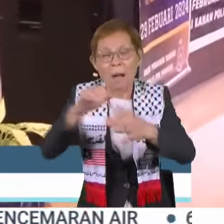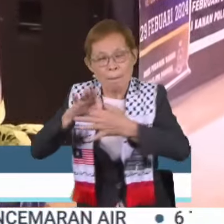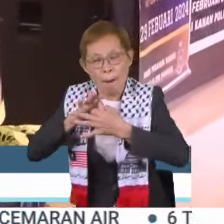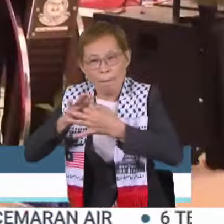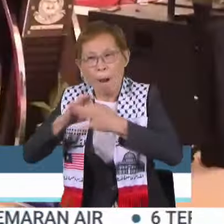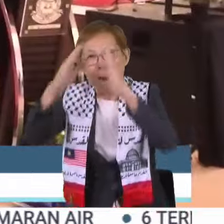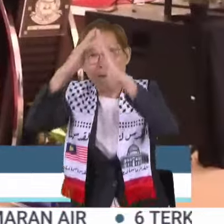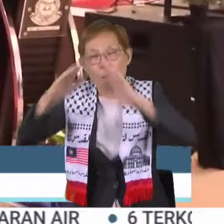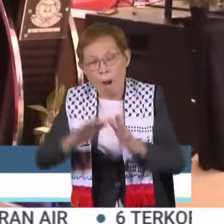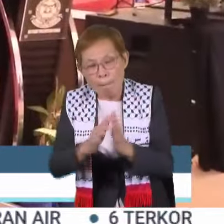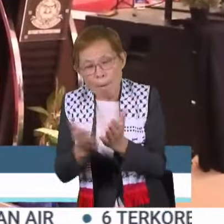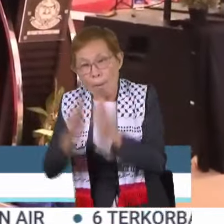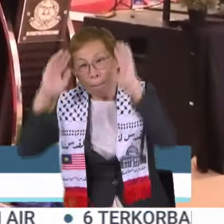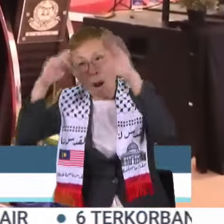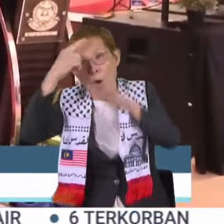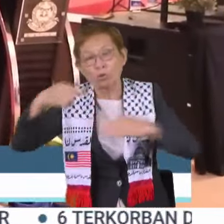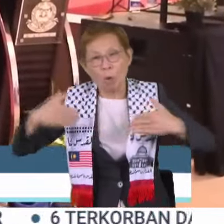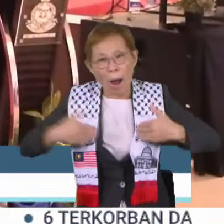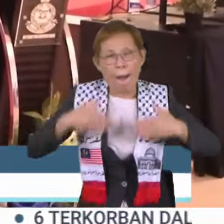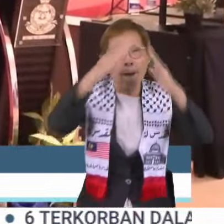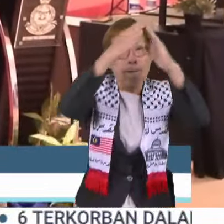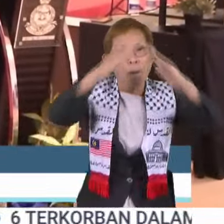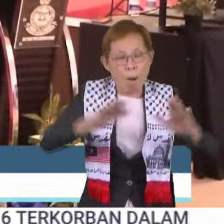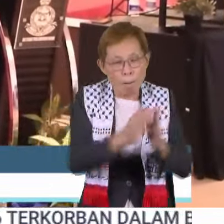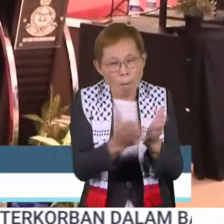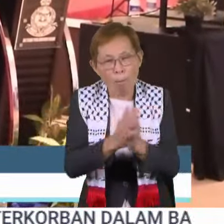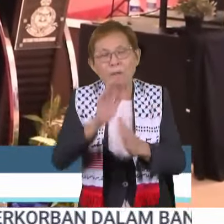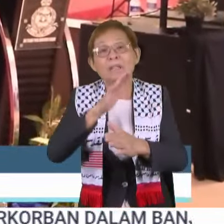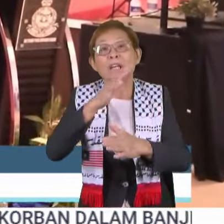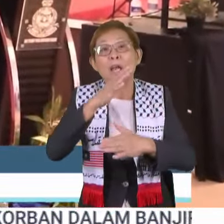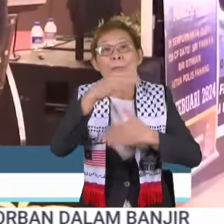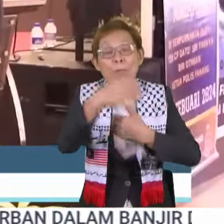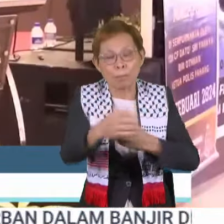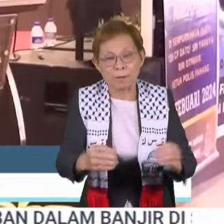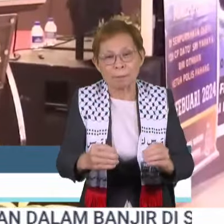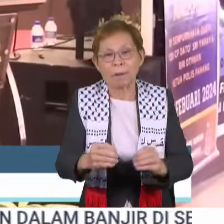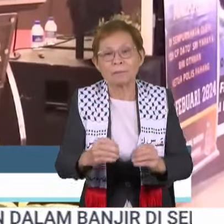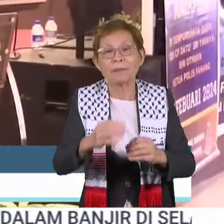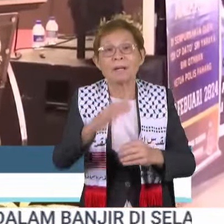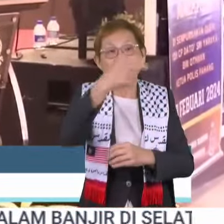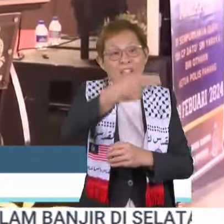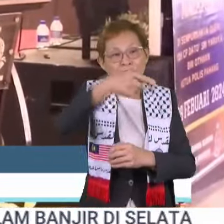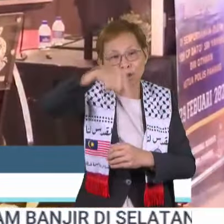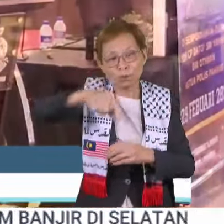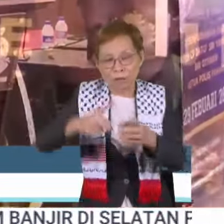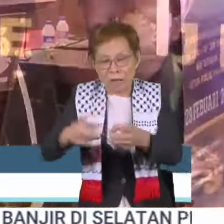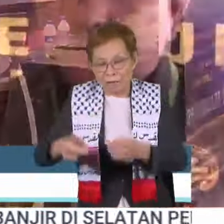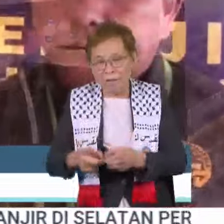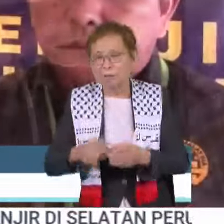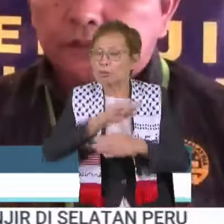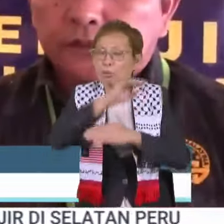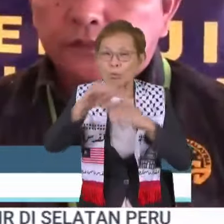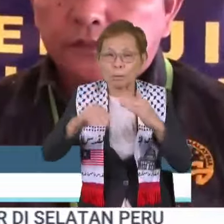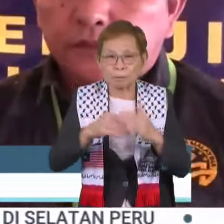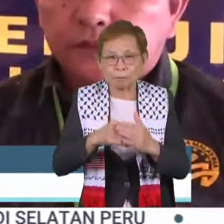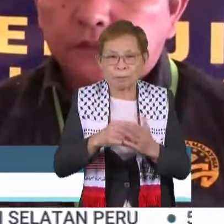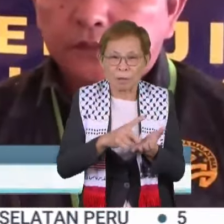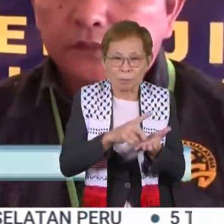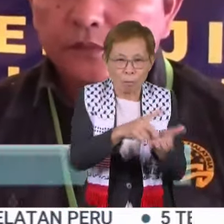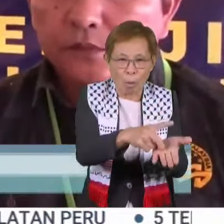perpustakaan awam Pahang bagi mewujudkan perpustakaan di setiap Ibu pejabat polis daerah Kemudian sumbangan inialah